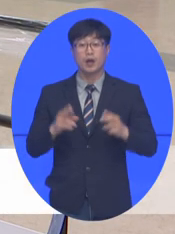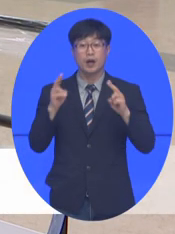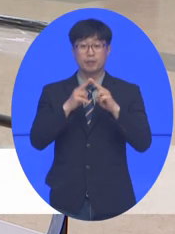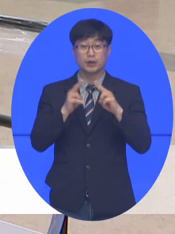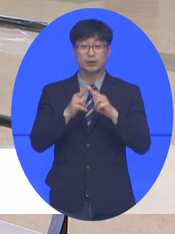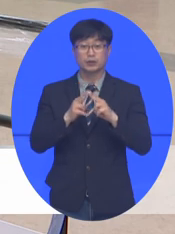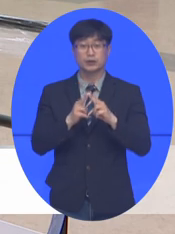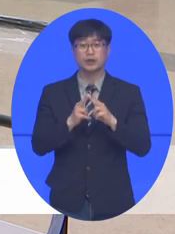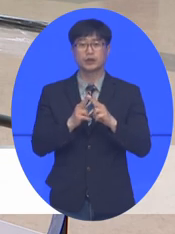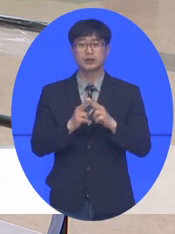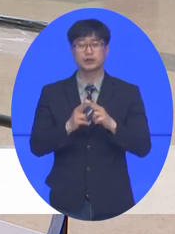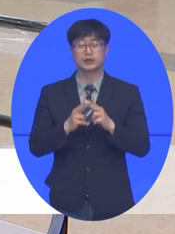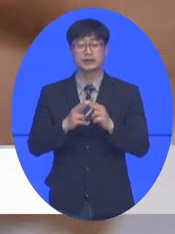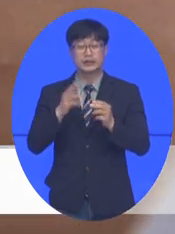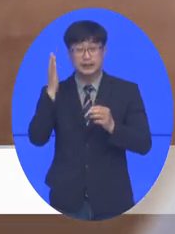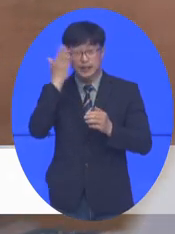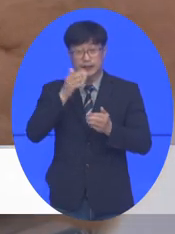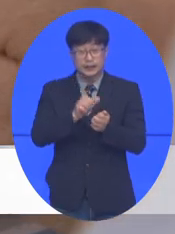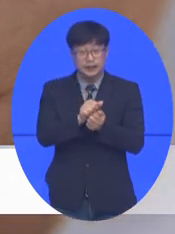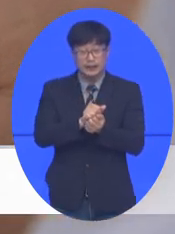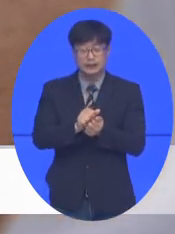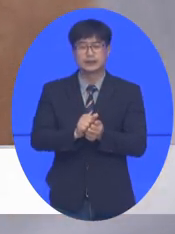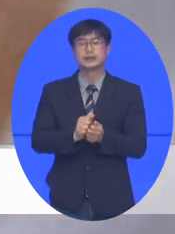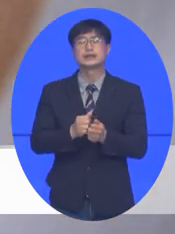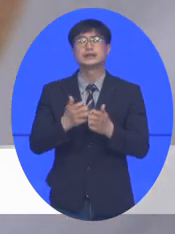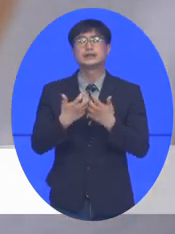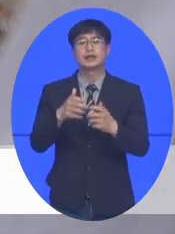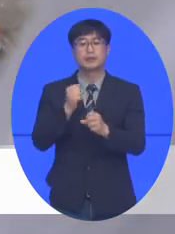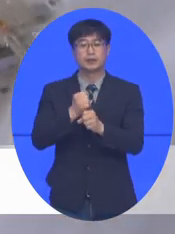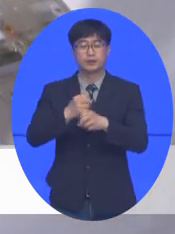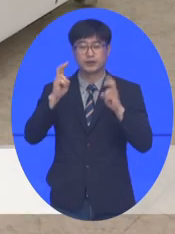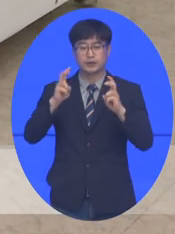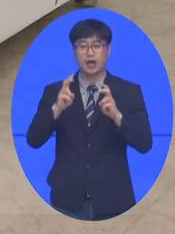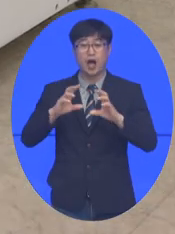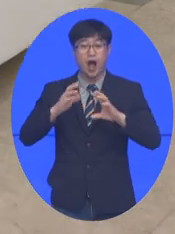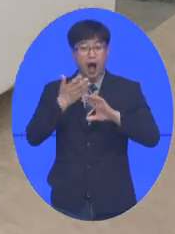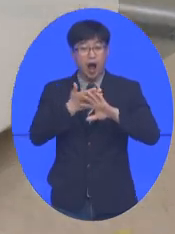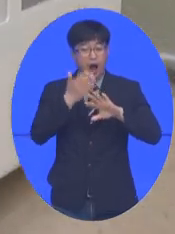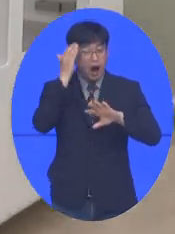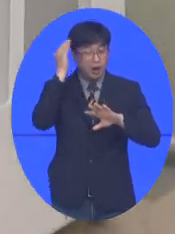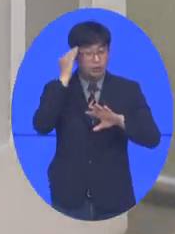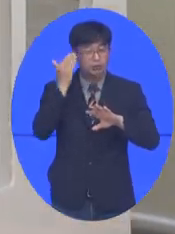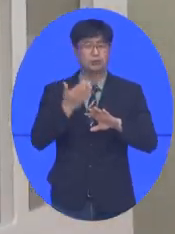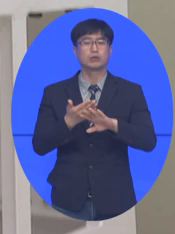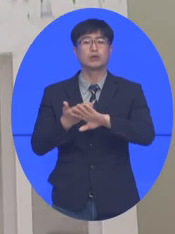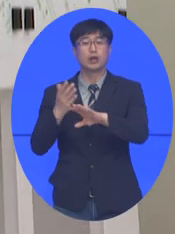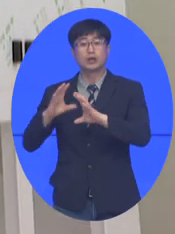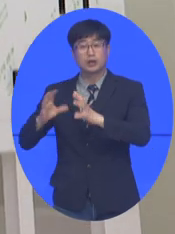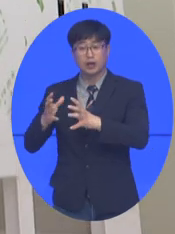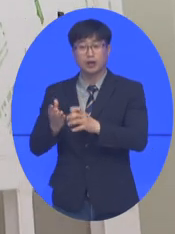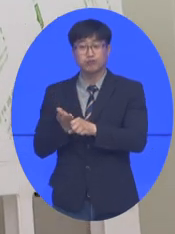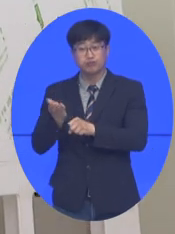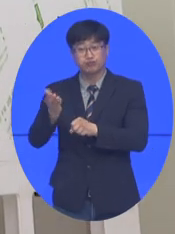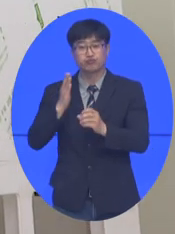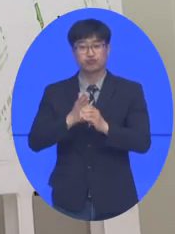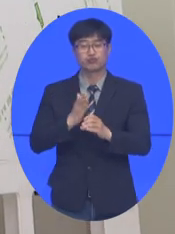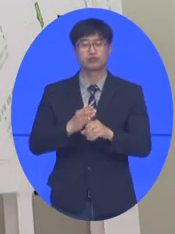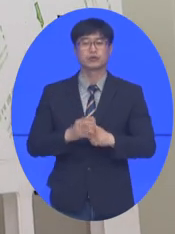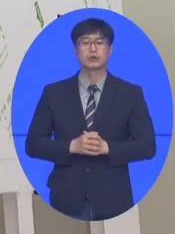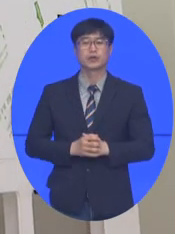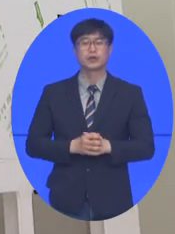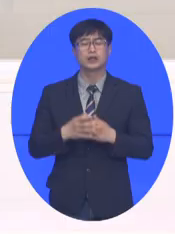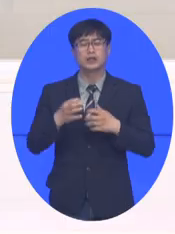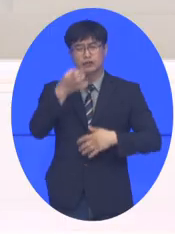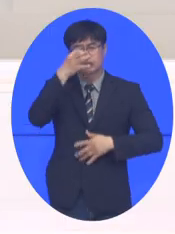반도체 웨이퍼 세정 장비를 생산하는 한 업체입니다. 국내 대기업뿐 아니라 해외 납품까지 하고 있습니다. 엔지니어는